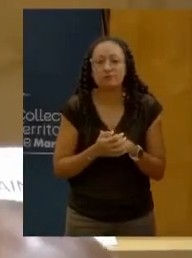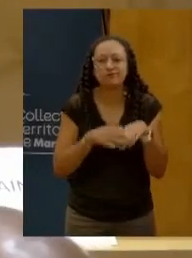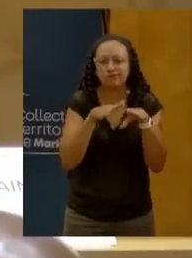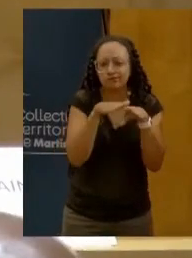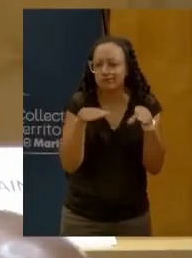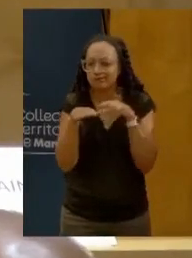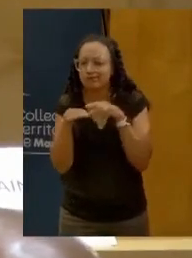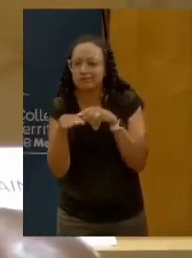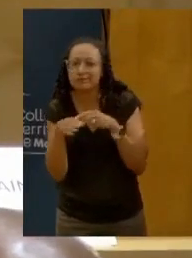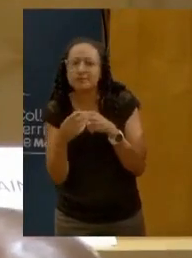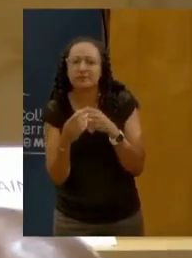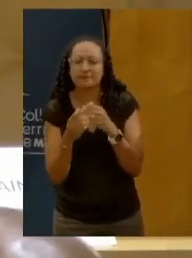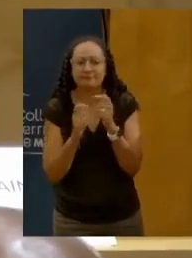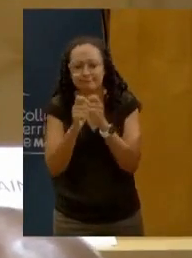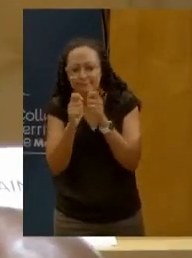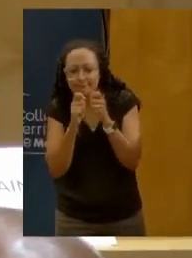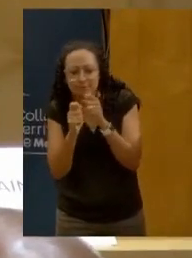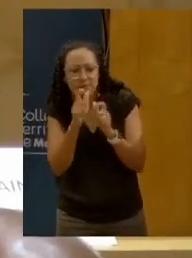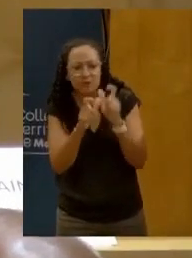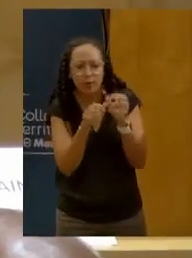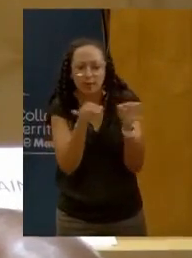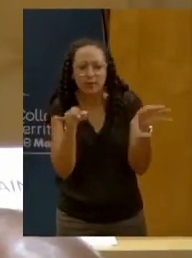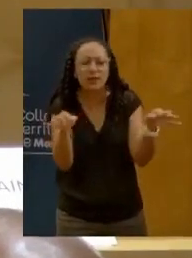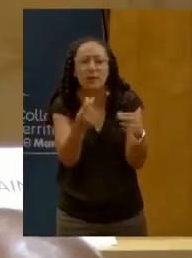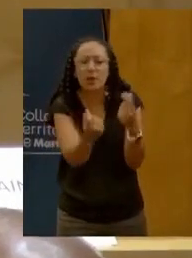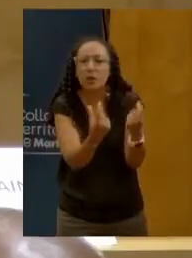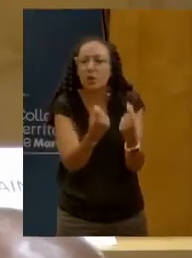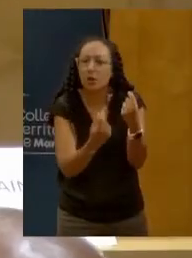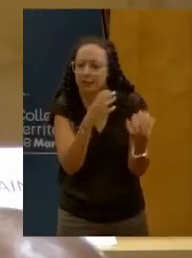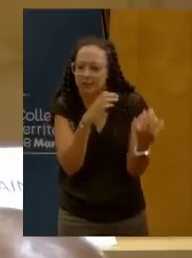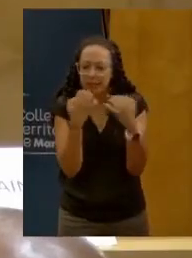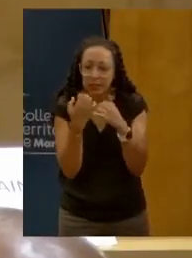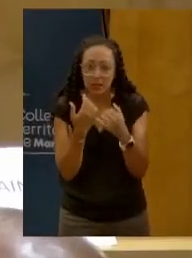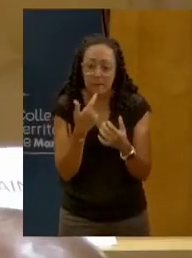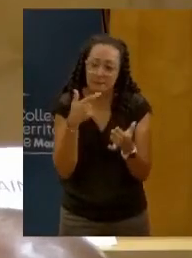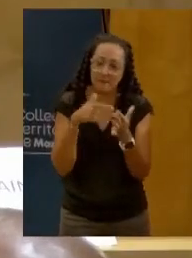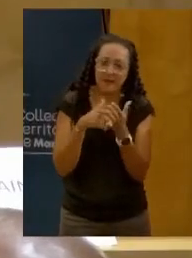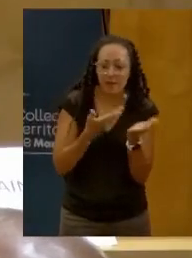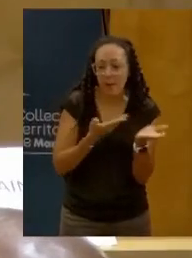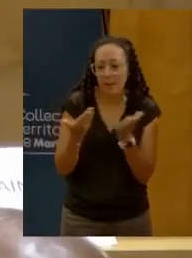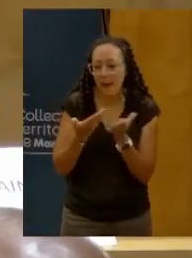les planteurs de canne, ils préfèrent livrer en distillerie